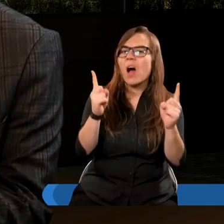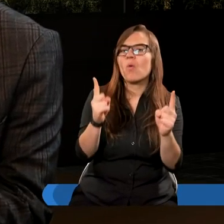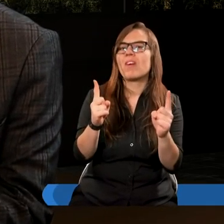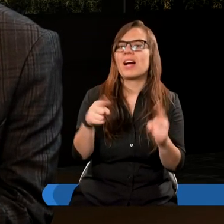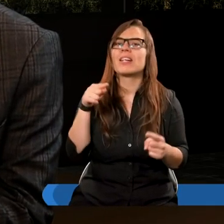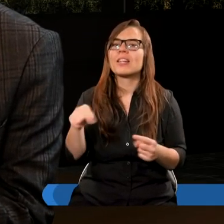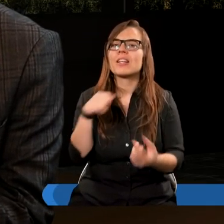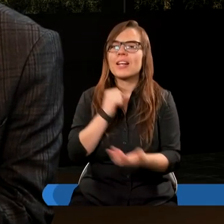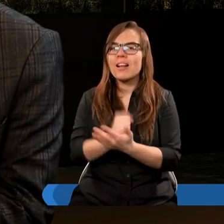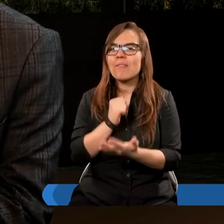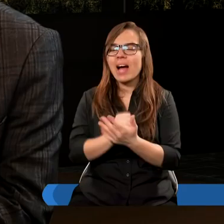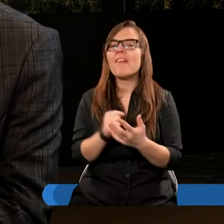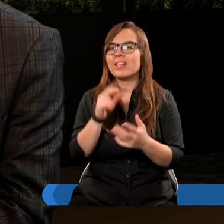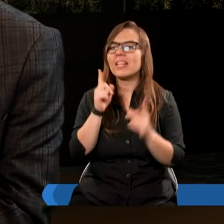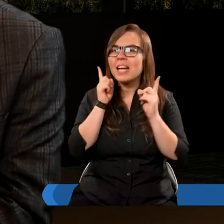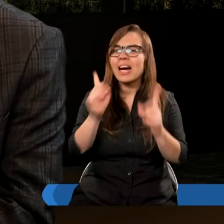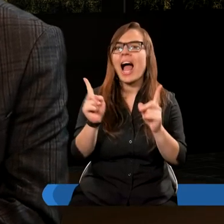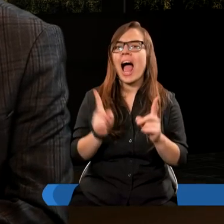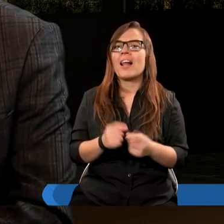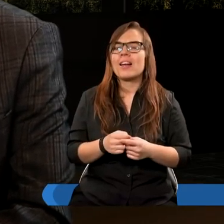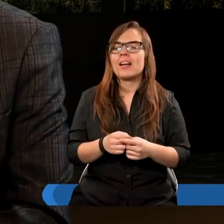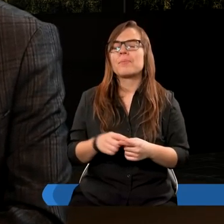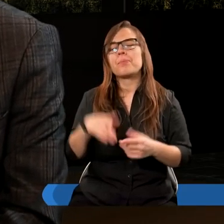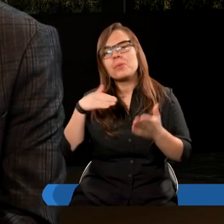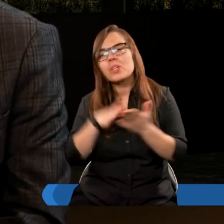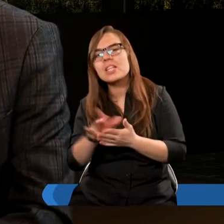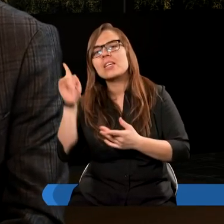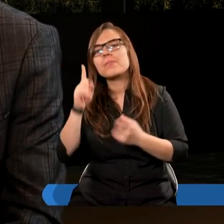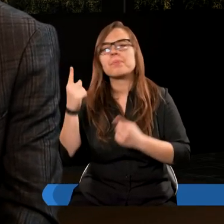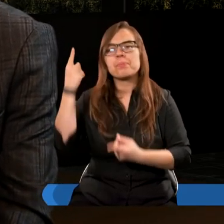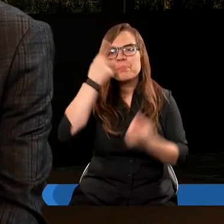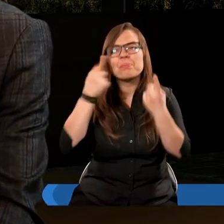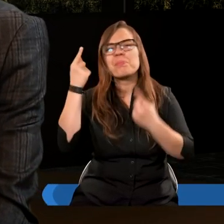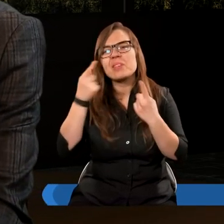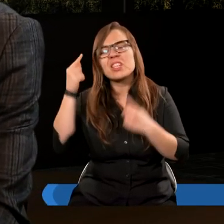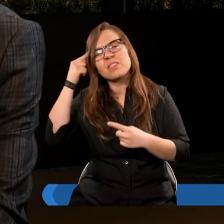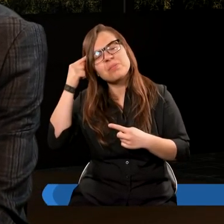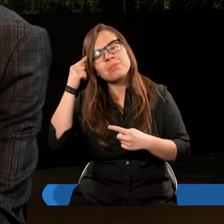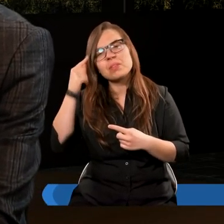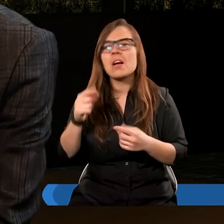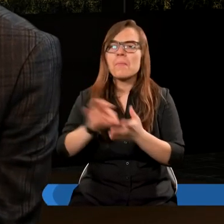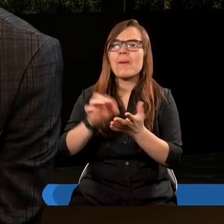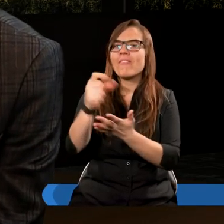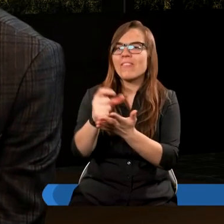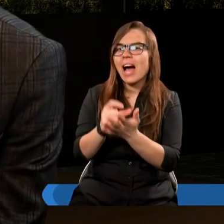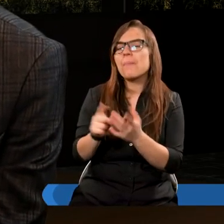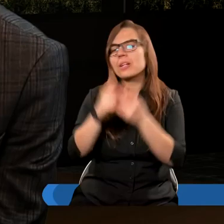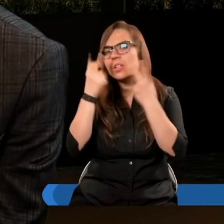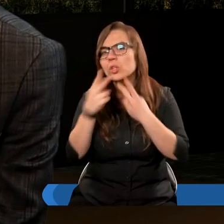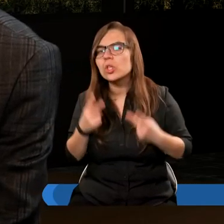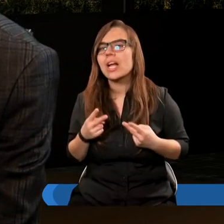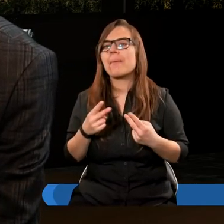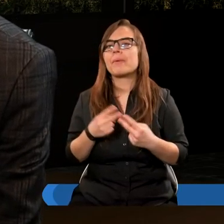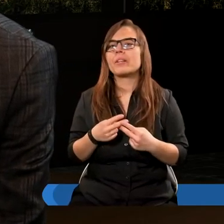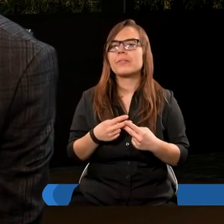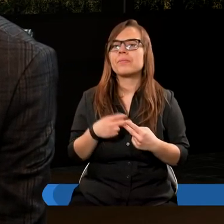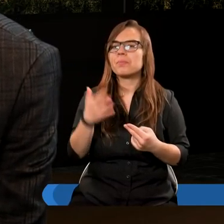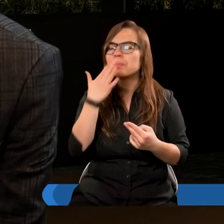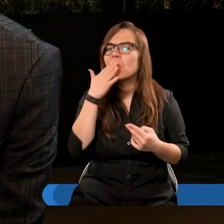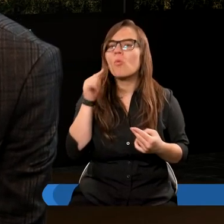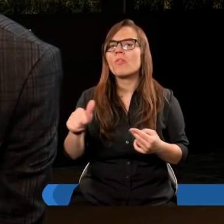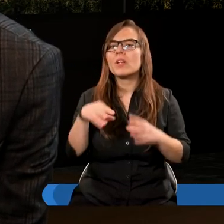obietnica jest jak najbardziej realna, że czasem zaczynamy się zastanawiać nad sobą i czytamy też fragmenty, które mówią o